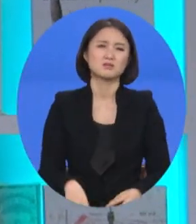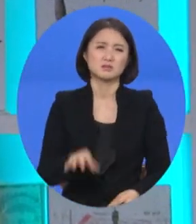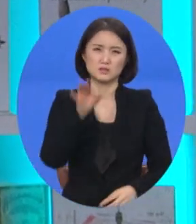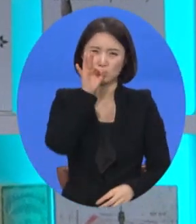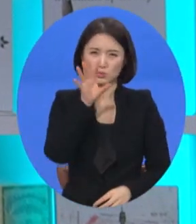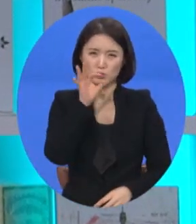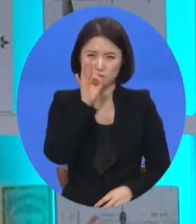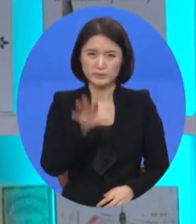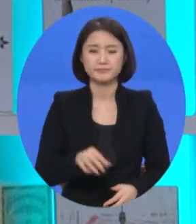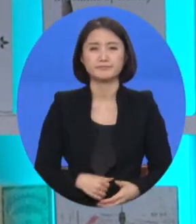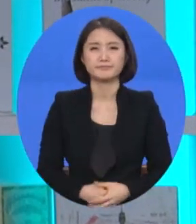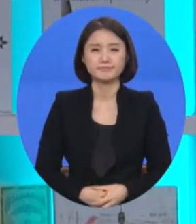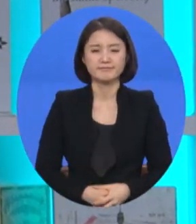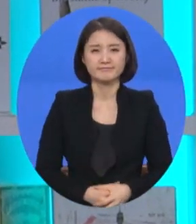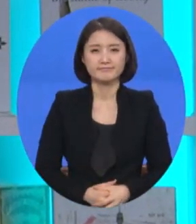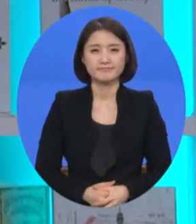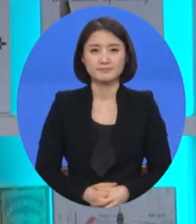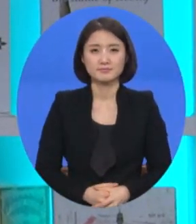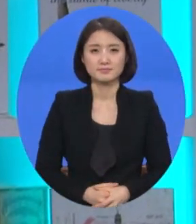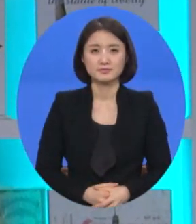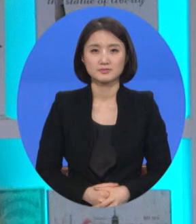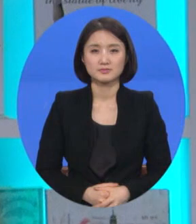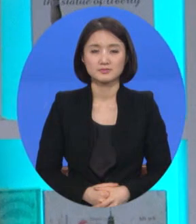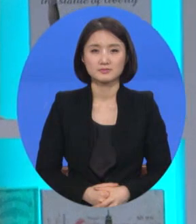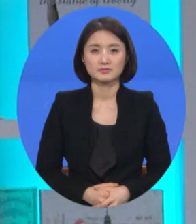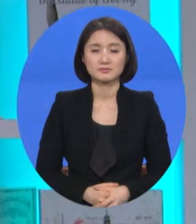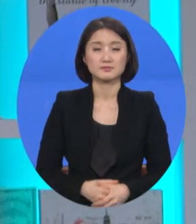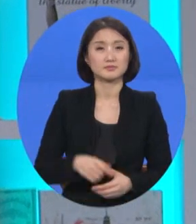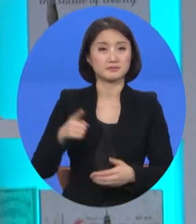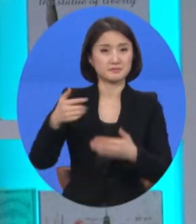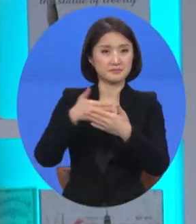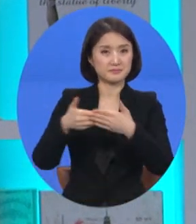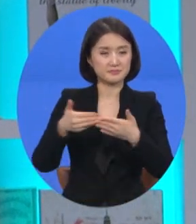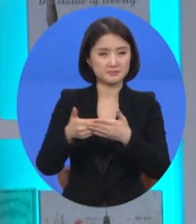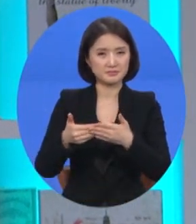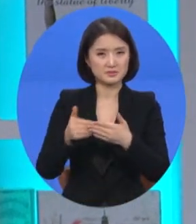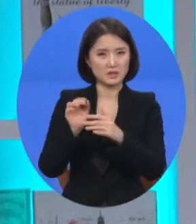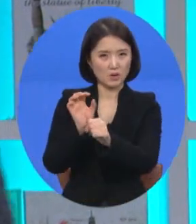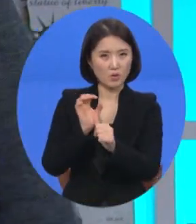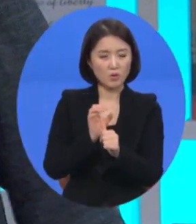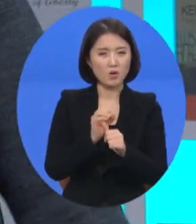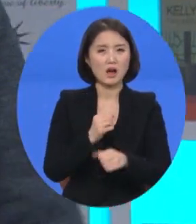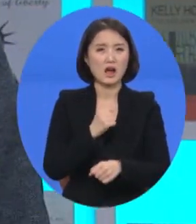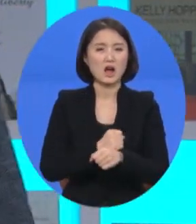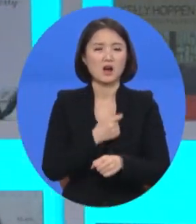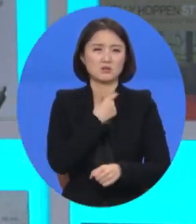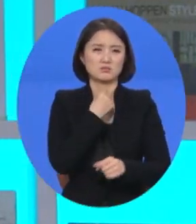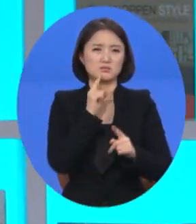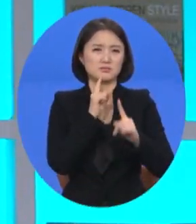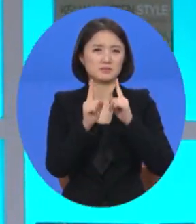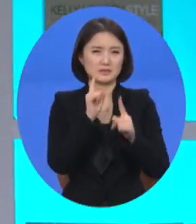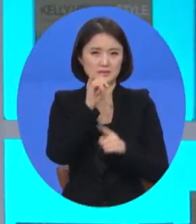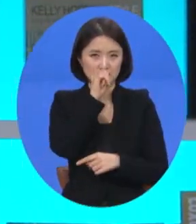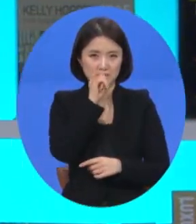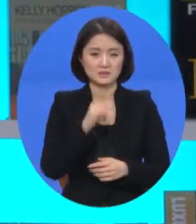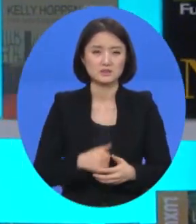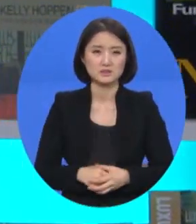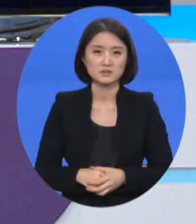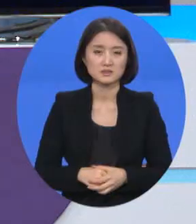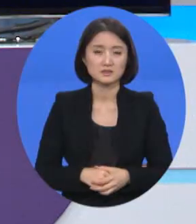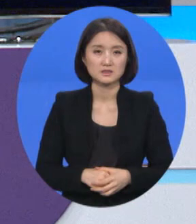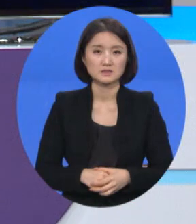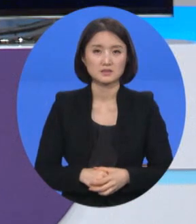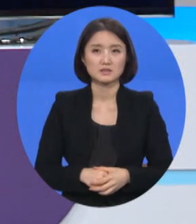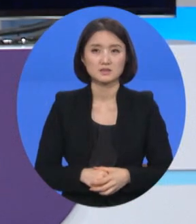그렸을까 요 아닙니다 단원 김홍도 는 이 그림을 통해서 여러분들한테 뭔가 말을 걸려고 합니다